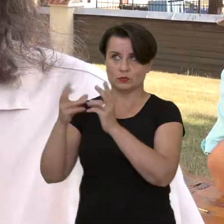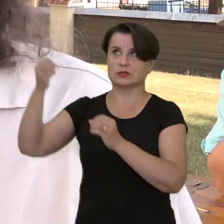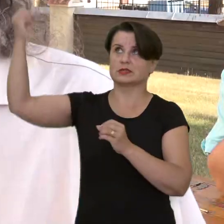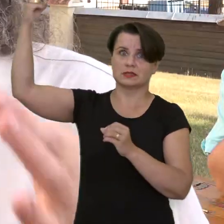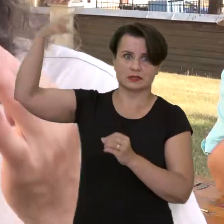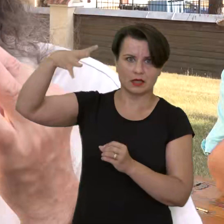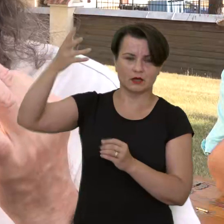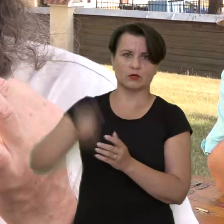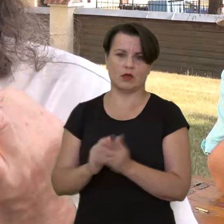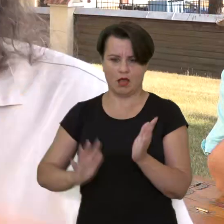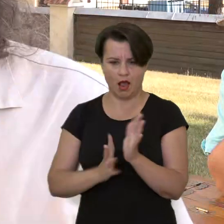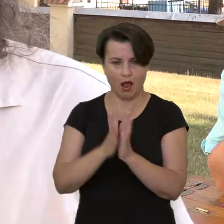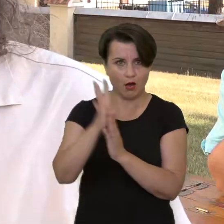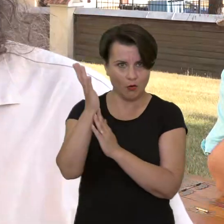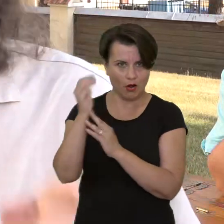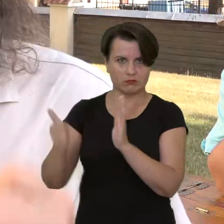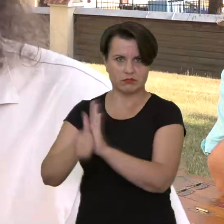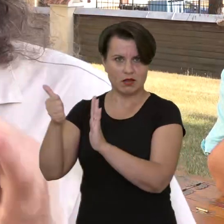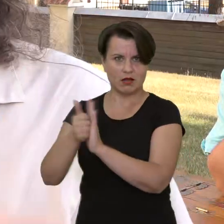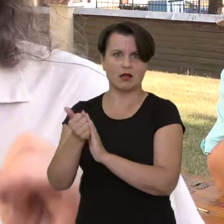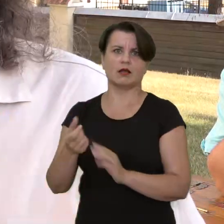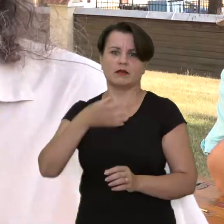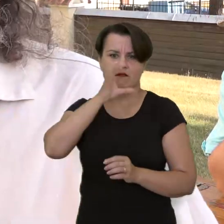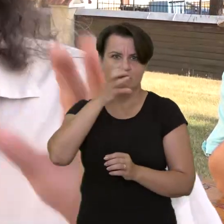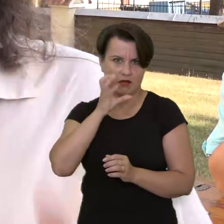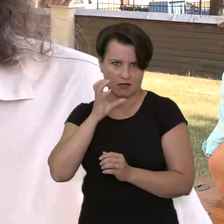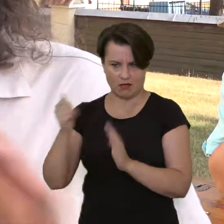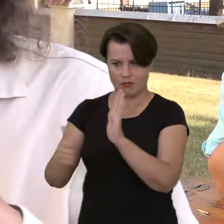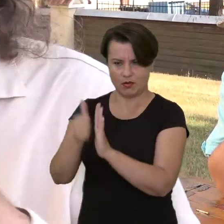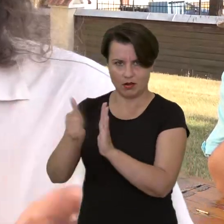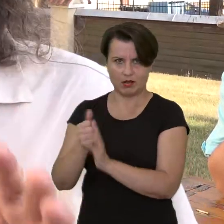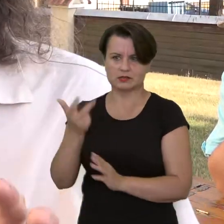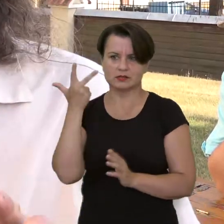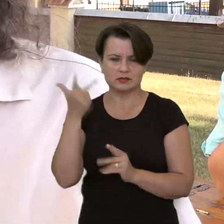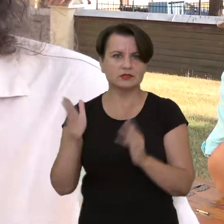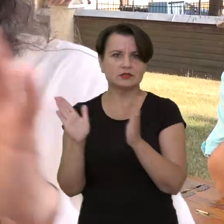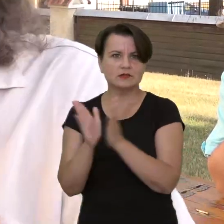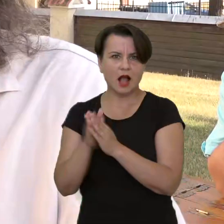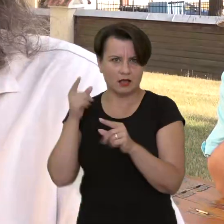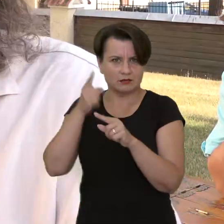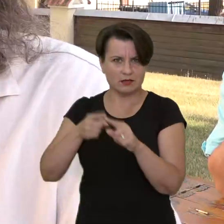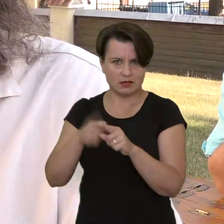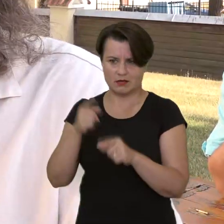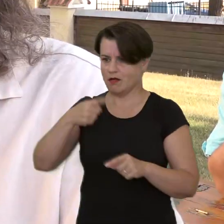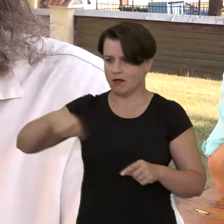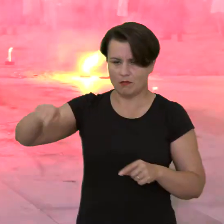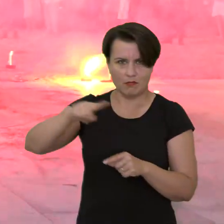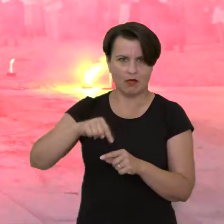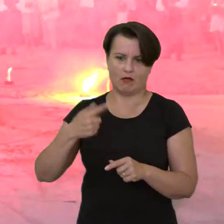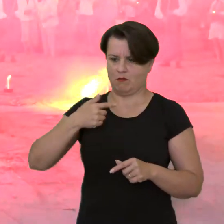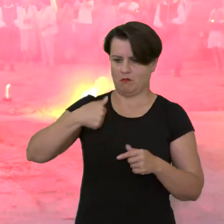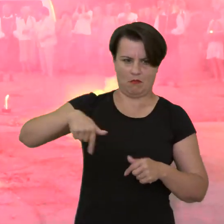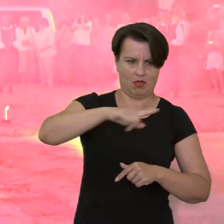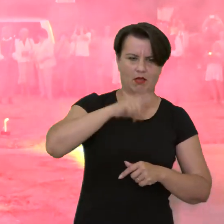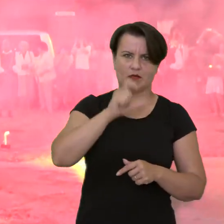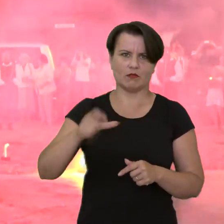augalijos pagarbinimas ir vandens pagarbinimas. Trys šventi dalykai, be kurių mes neegzistuotume. Mes patys esame iš vandens, mes